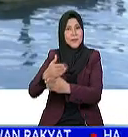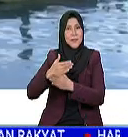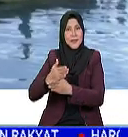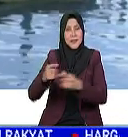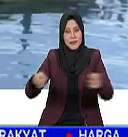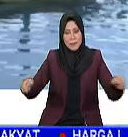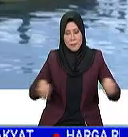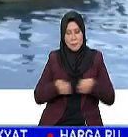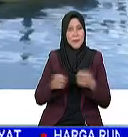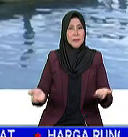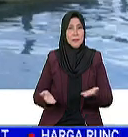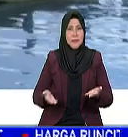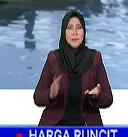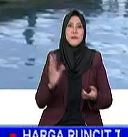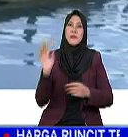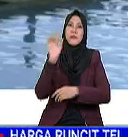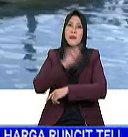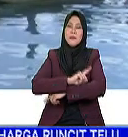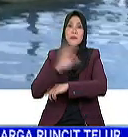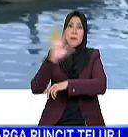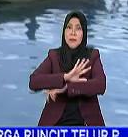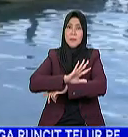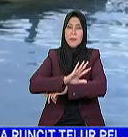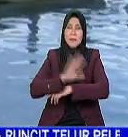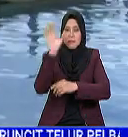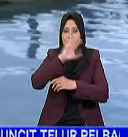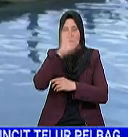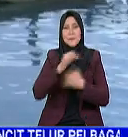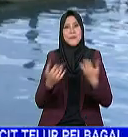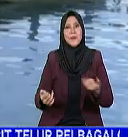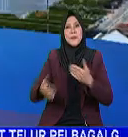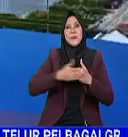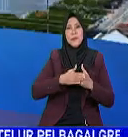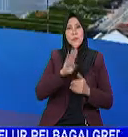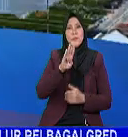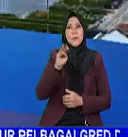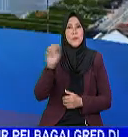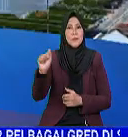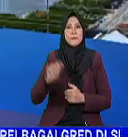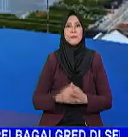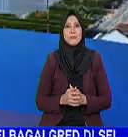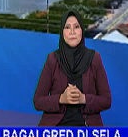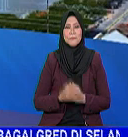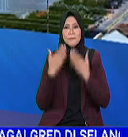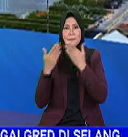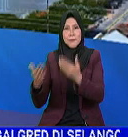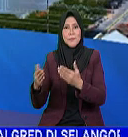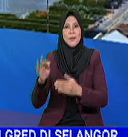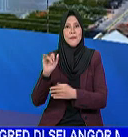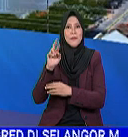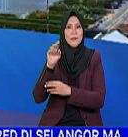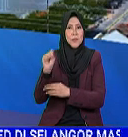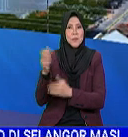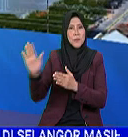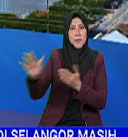ada di Telaga air untuk essay langsung hari kelima ini kembali ke sama bunga di kucing cobalah Firdaus atas